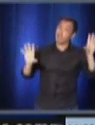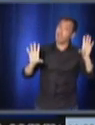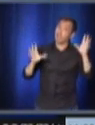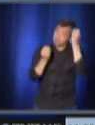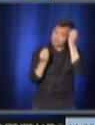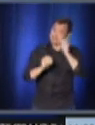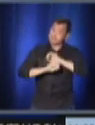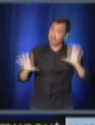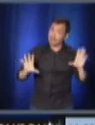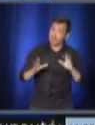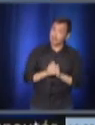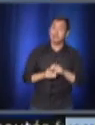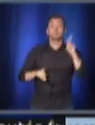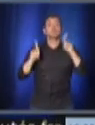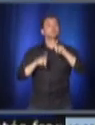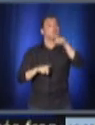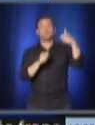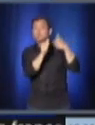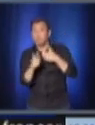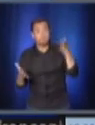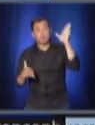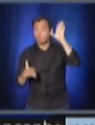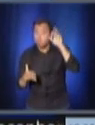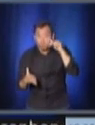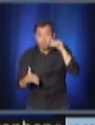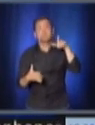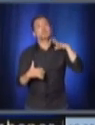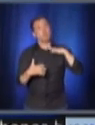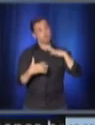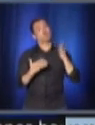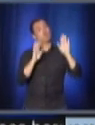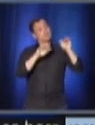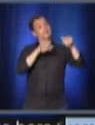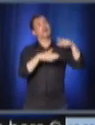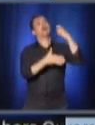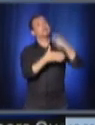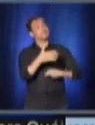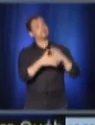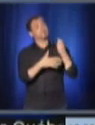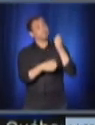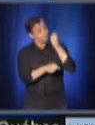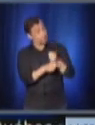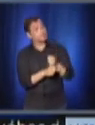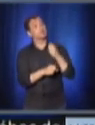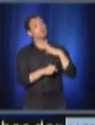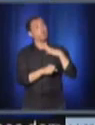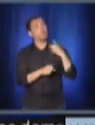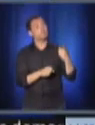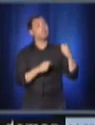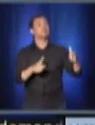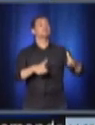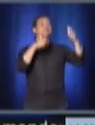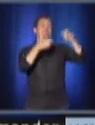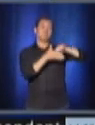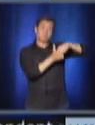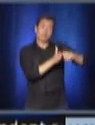Les fautifs devront être sanctionnés et nous n'hésiterons pas à fermer les établissements au